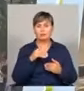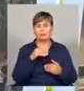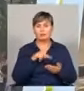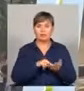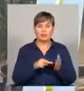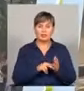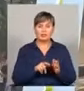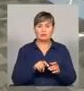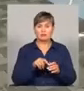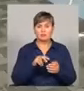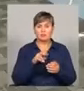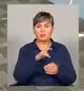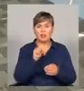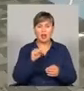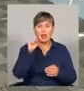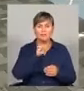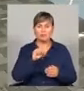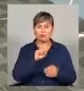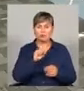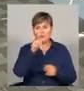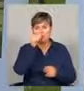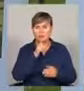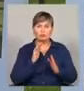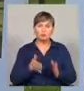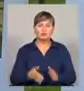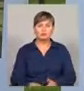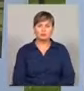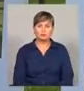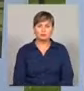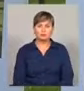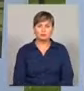запланировано на август. Ануар Амангельдинов, Жақсылық Төлепберген, телеканал «Алматы».